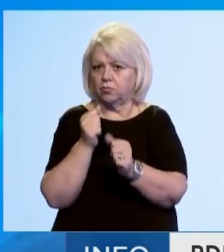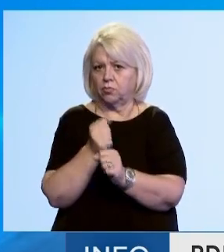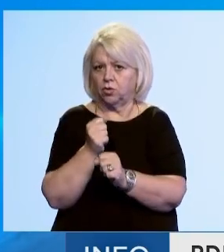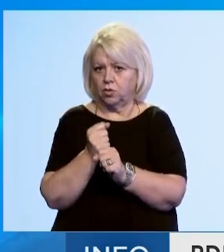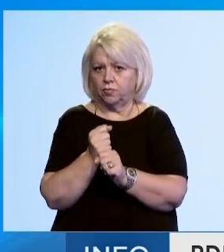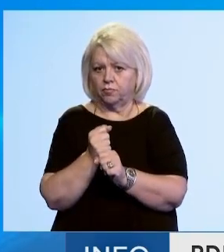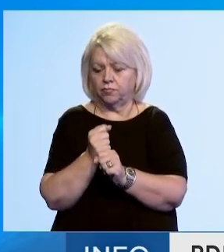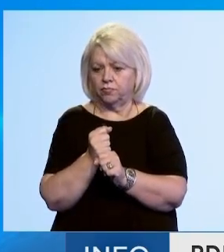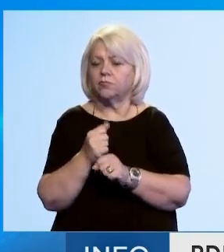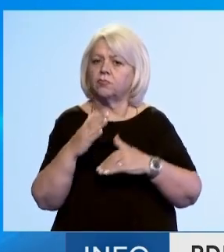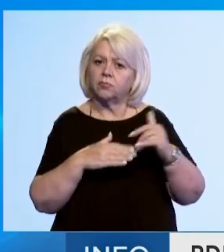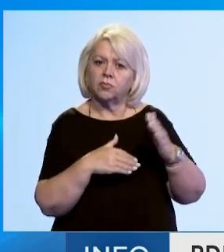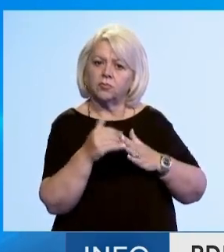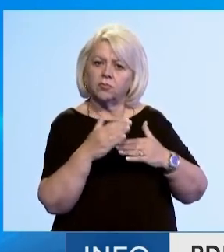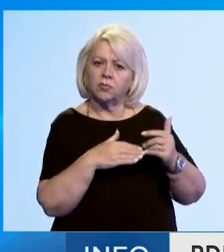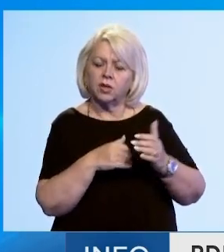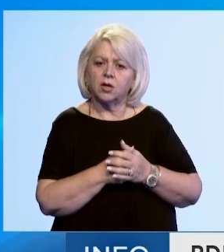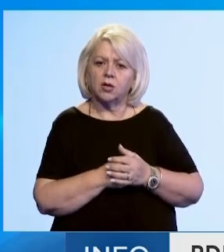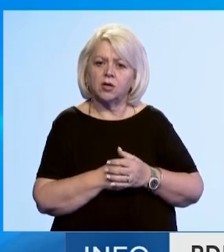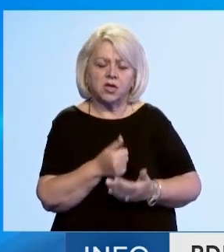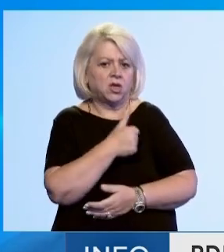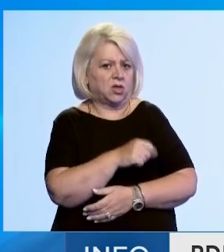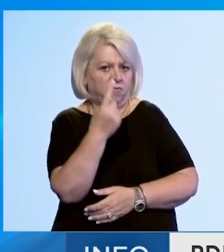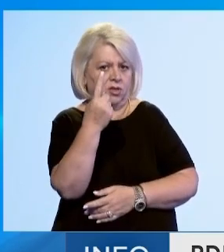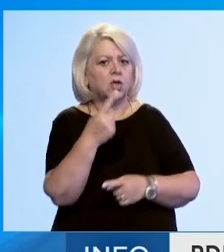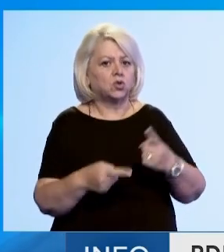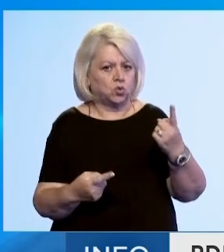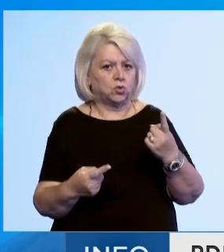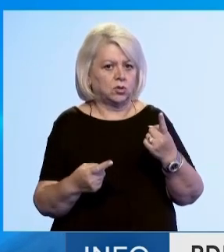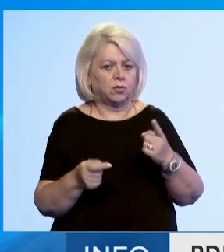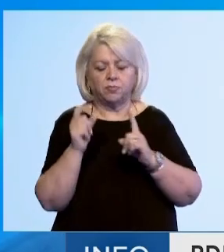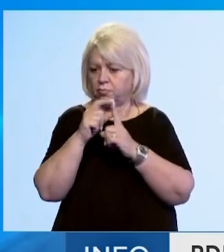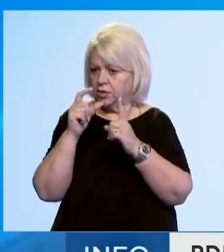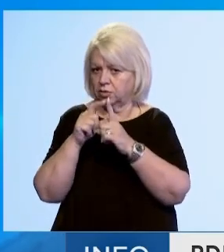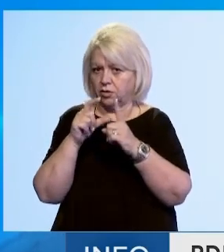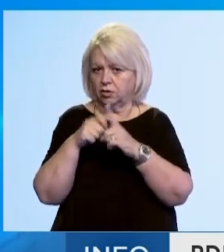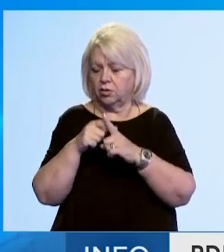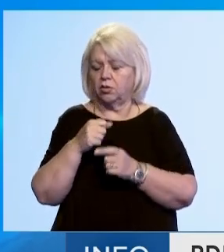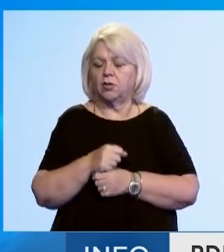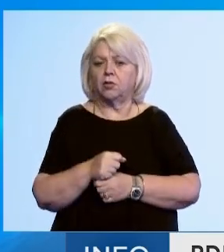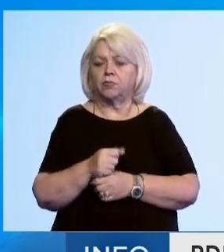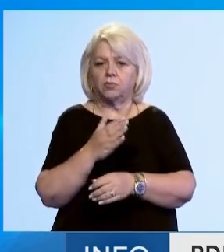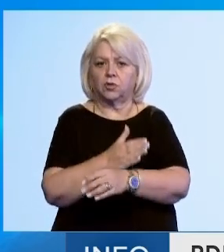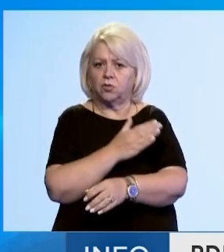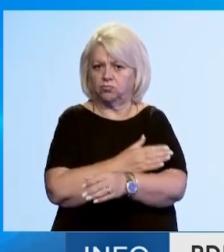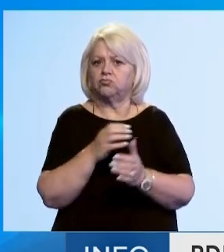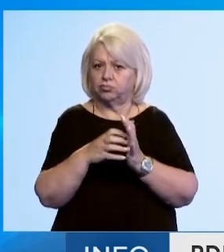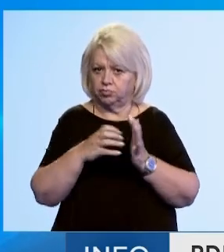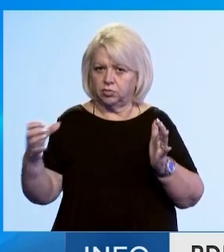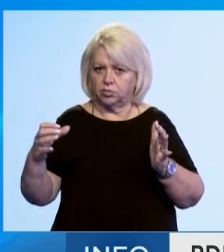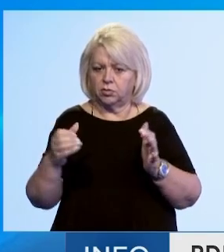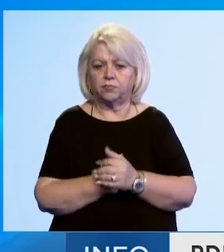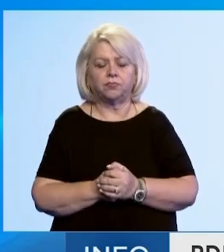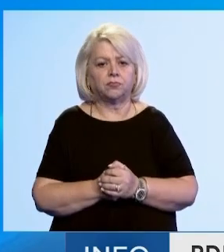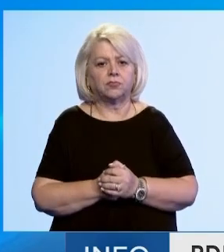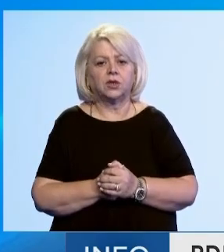kemi ndërtuar për një vit e gjysmë me Partinë Demokratike këtu në Podujevë do të vazhdoj dhe do